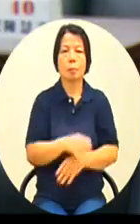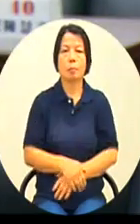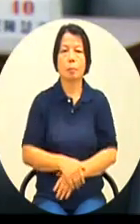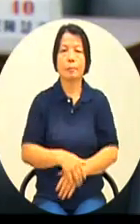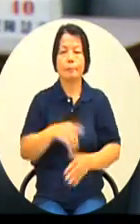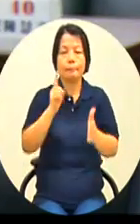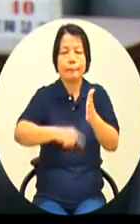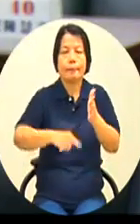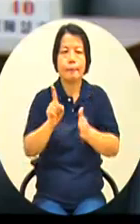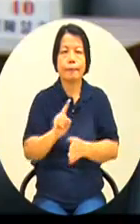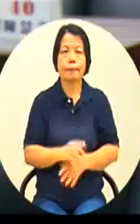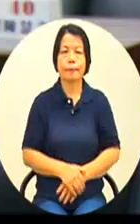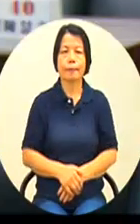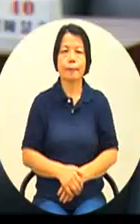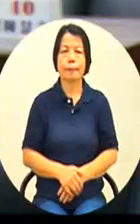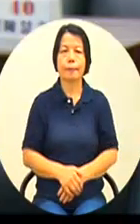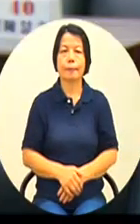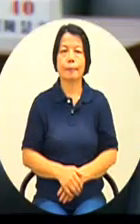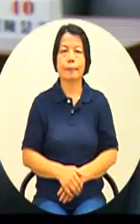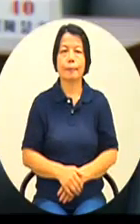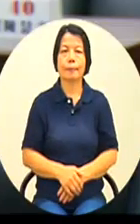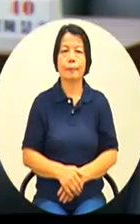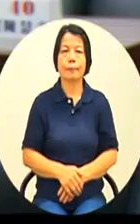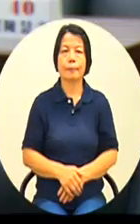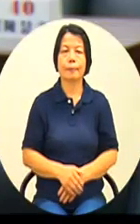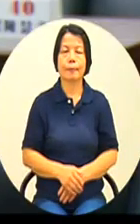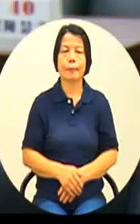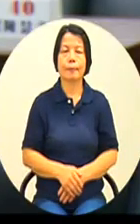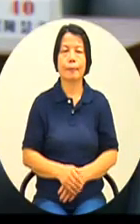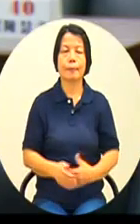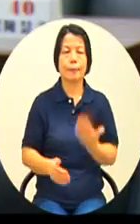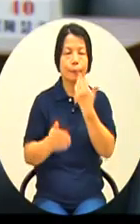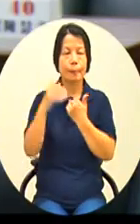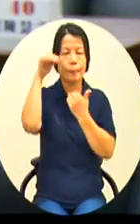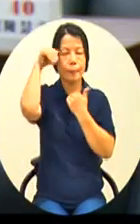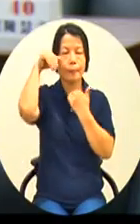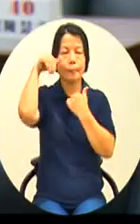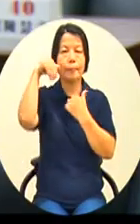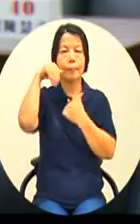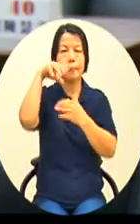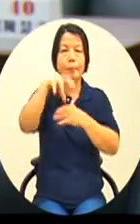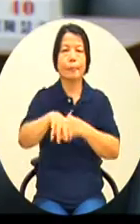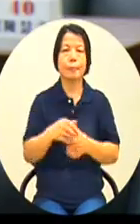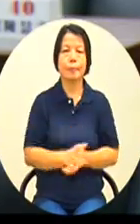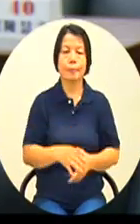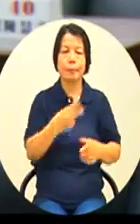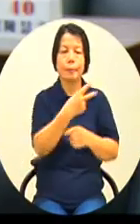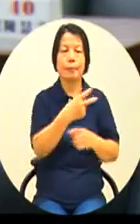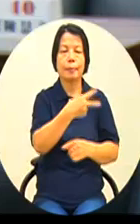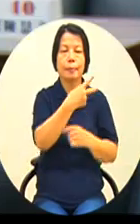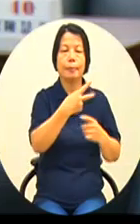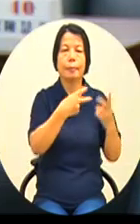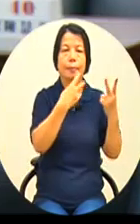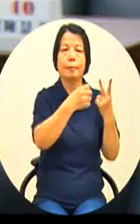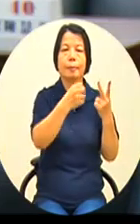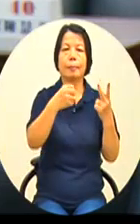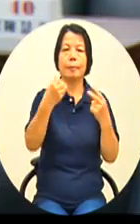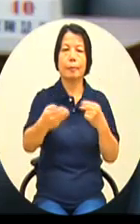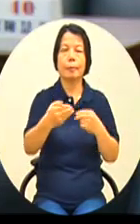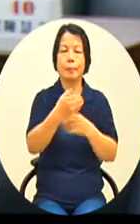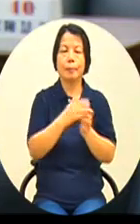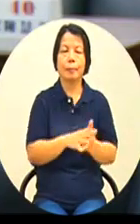诶啊，咱的雄展，咱的2009年，吼、哦，咱的吉祥物，